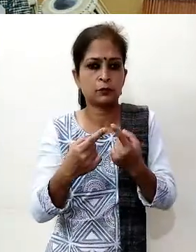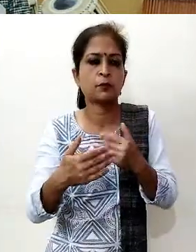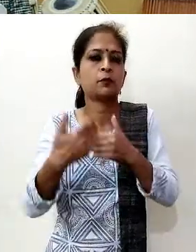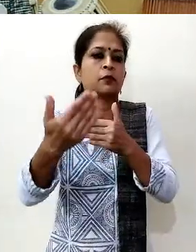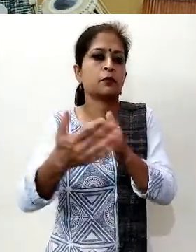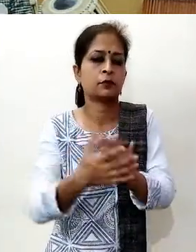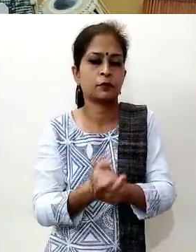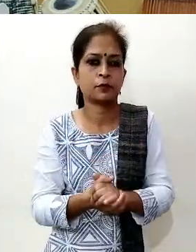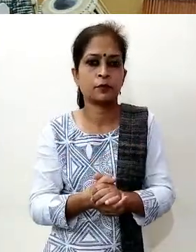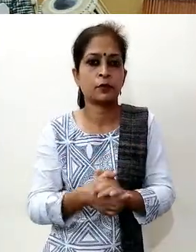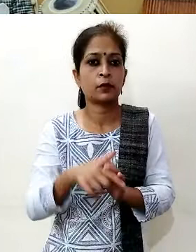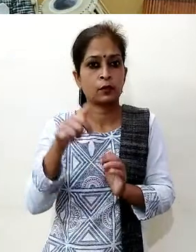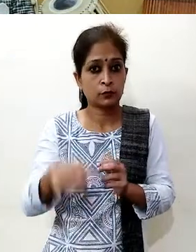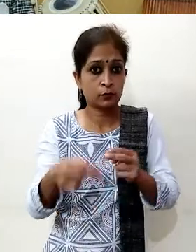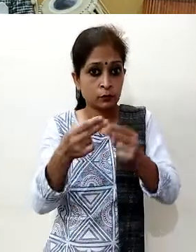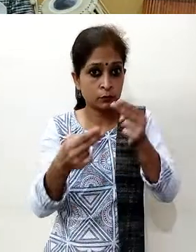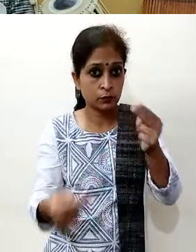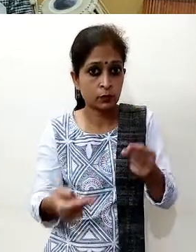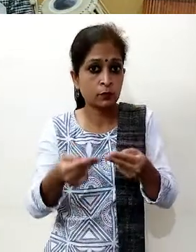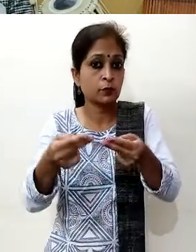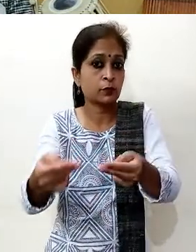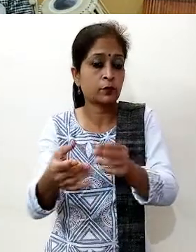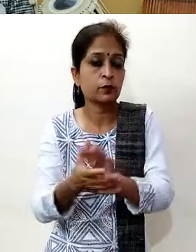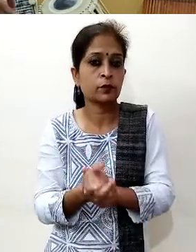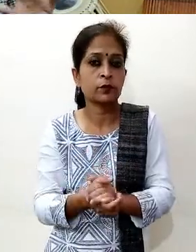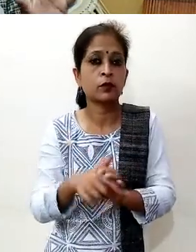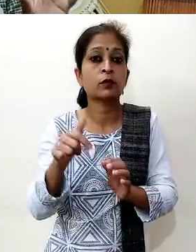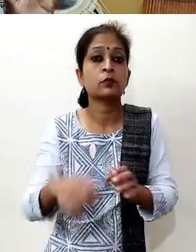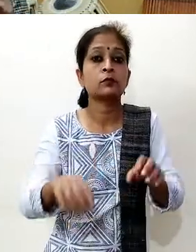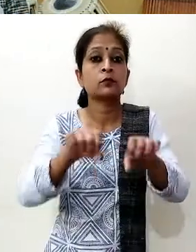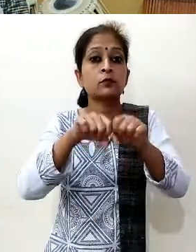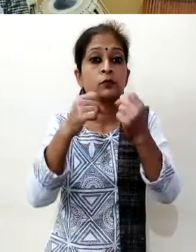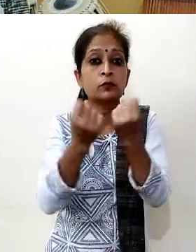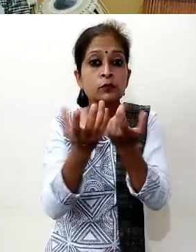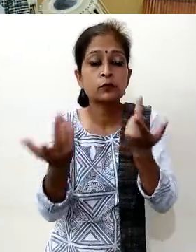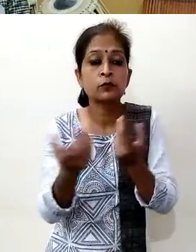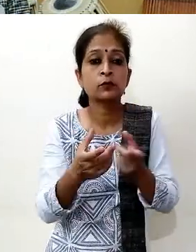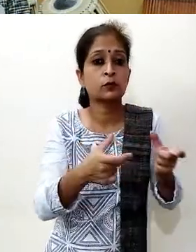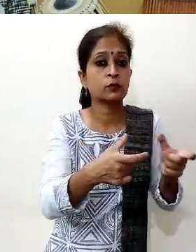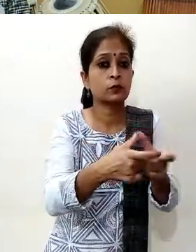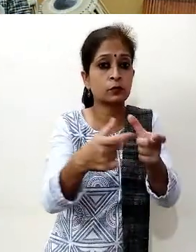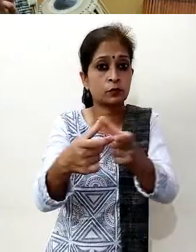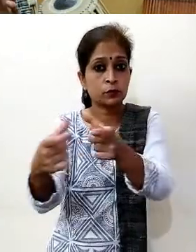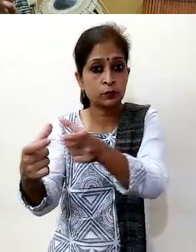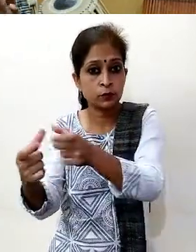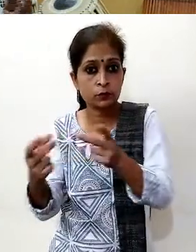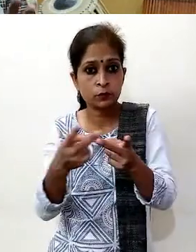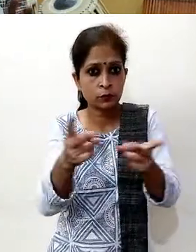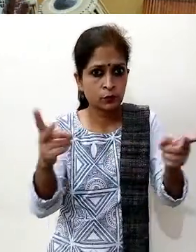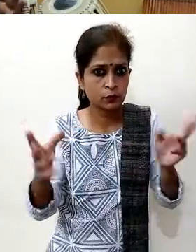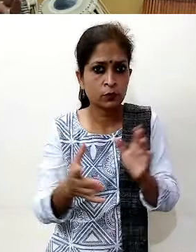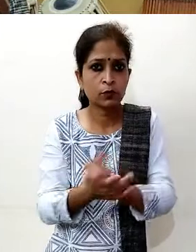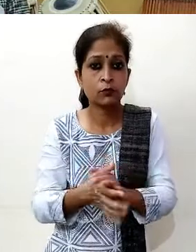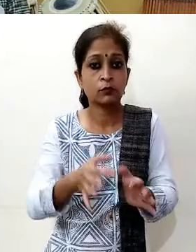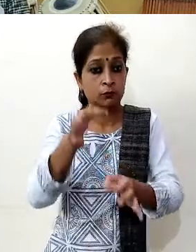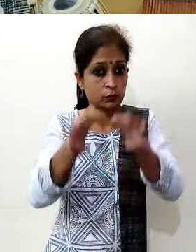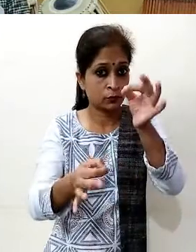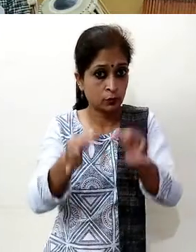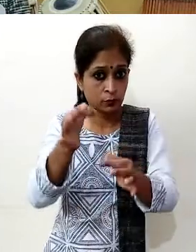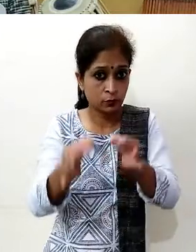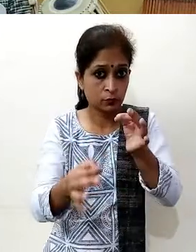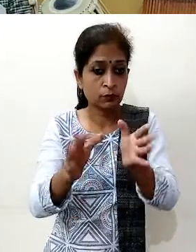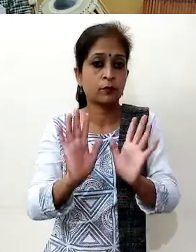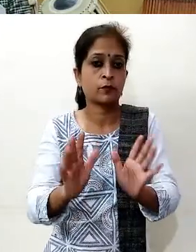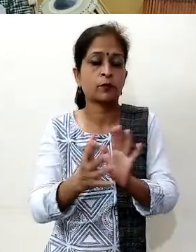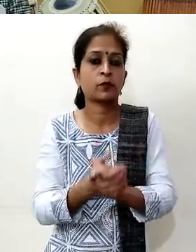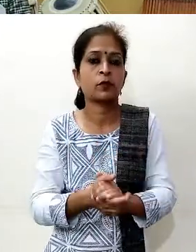सुनाता है। आप देखें कि किस तरह से समाज के हर वर्ग के लिए न्याय की व्यवस्था रही।